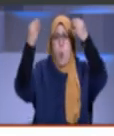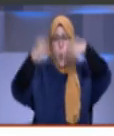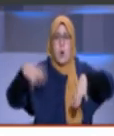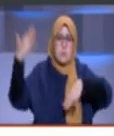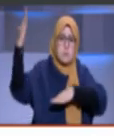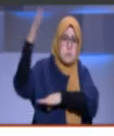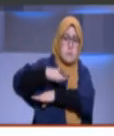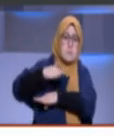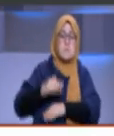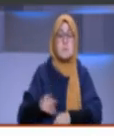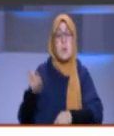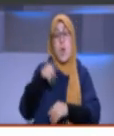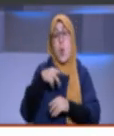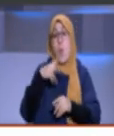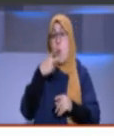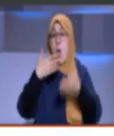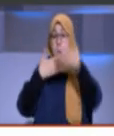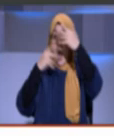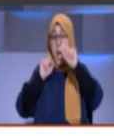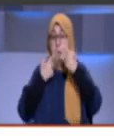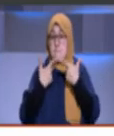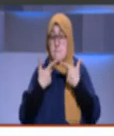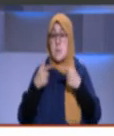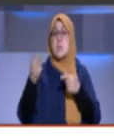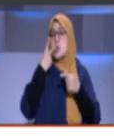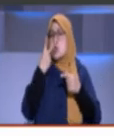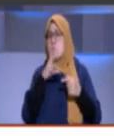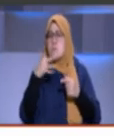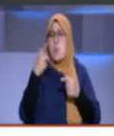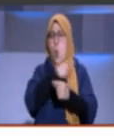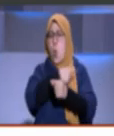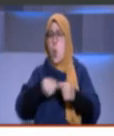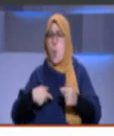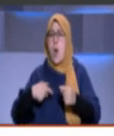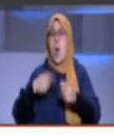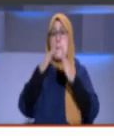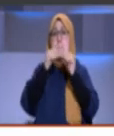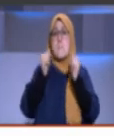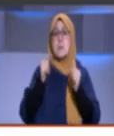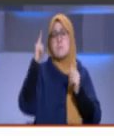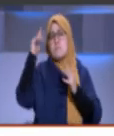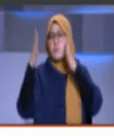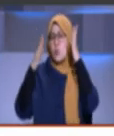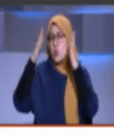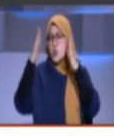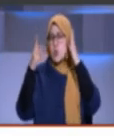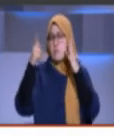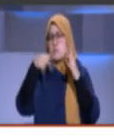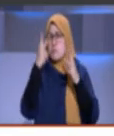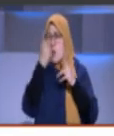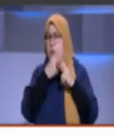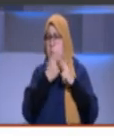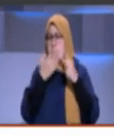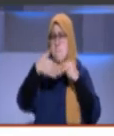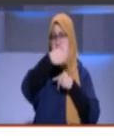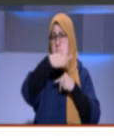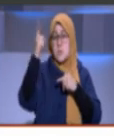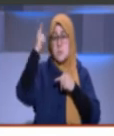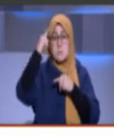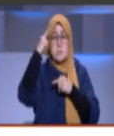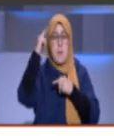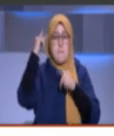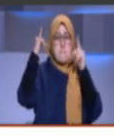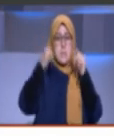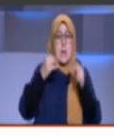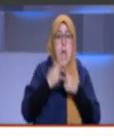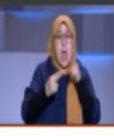الأمنية منشغلة، ان المؤسسات منشغلة، ان المصريين فعلا كما ذكرنا هم ذهنهم في مساحة أخرى